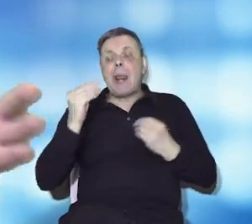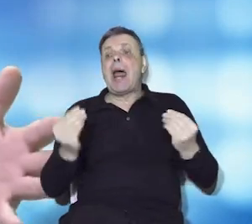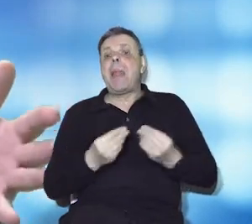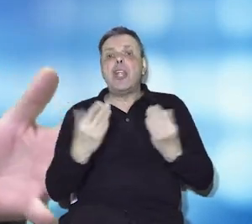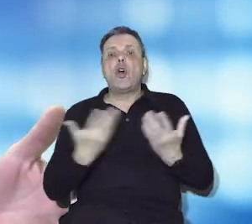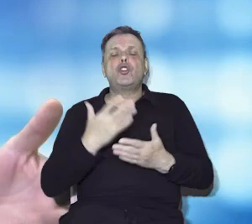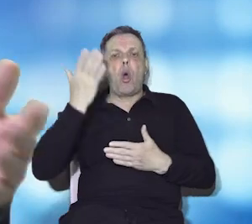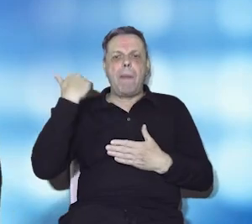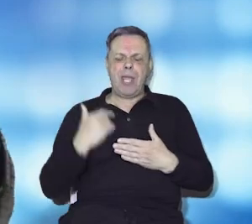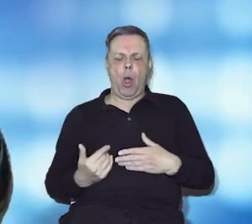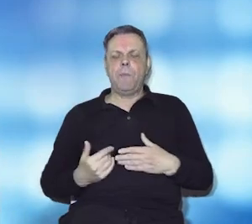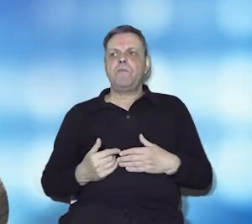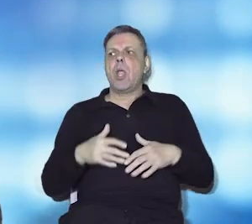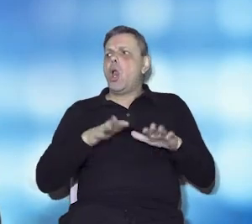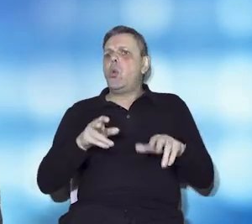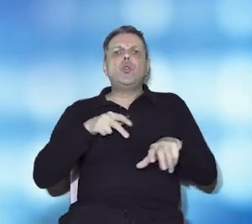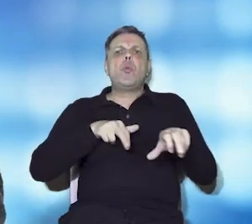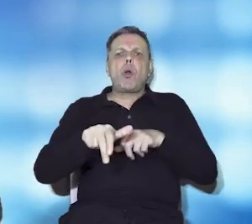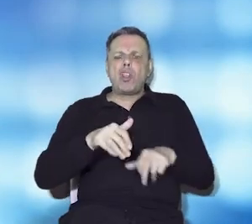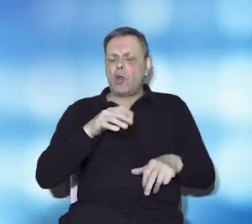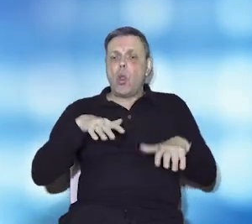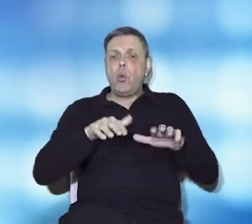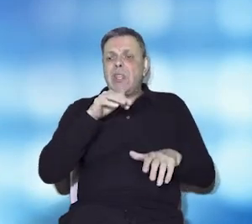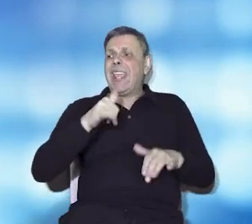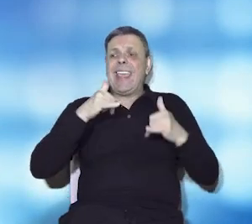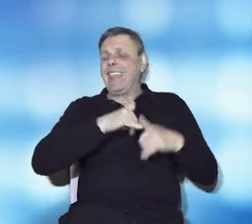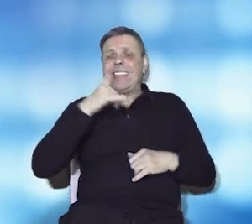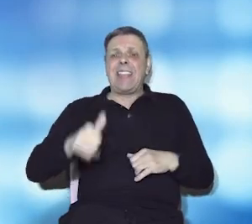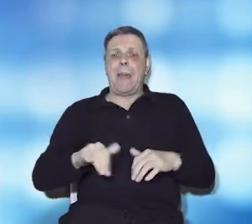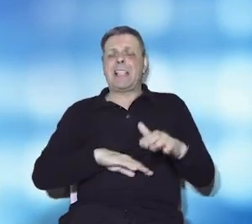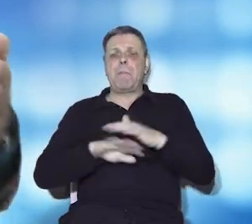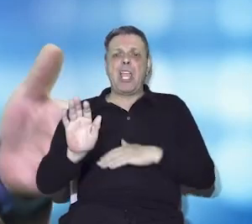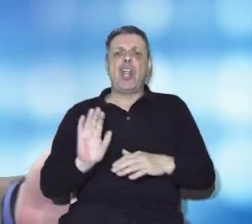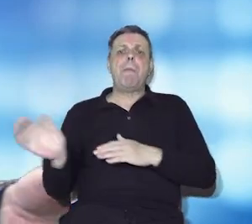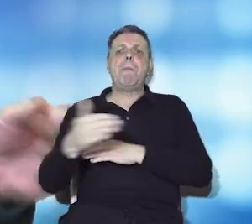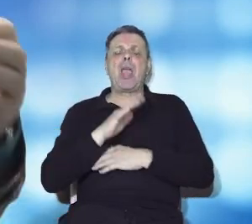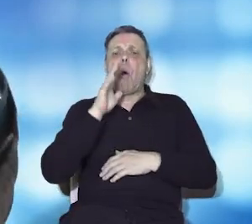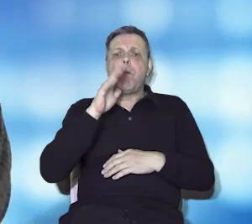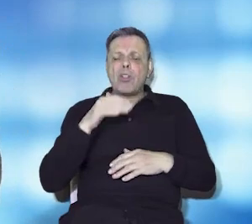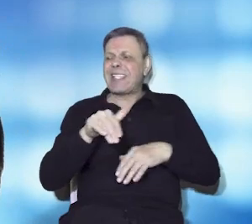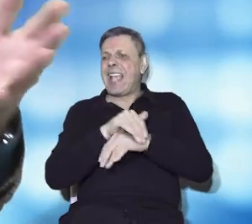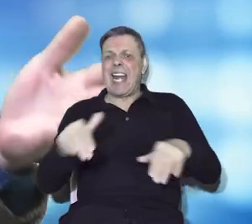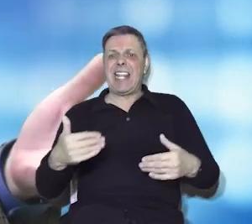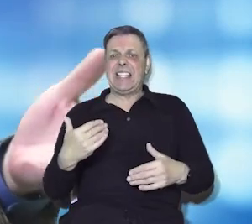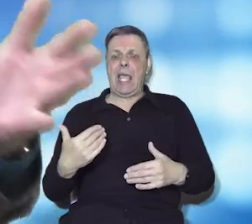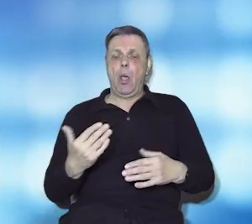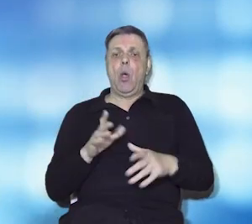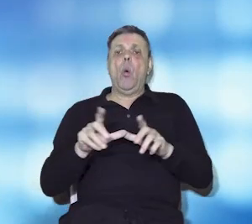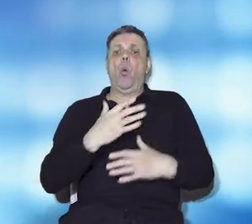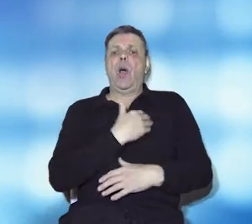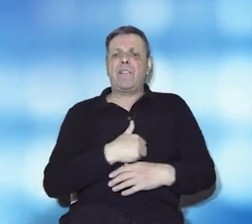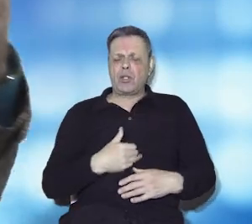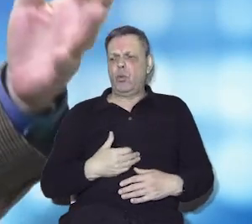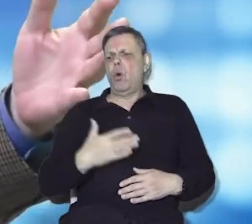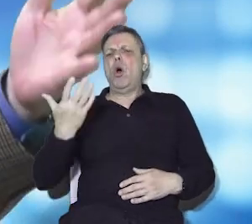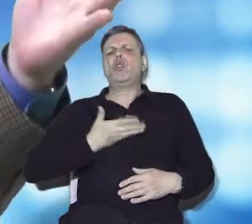je bilo, ljudi su prolazili, ljudi dan danas bježe preko bosanske granice na našu, dobiju batina, ne